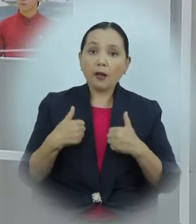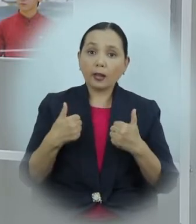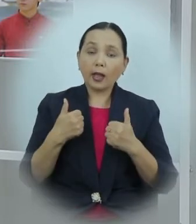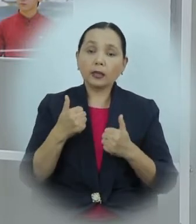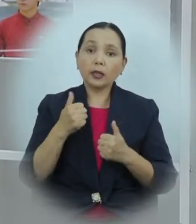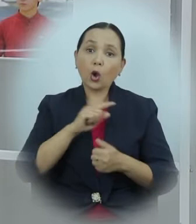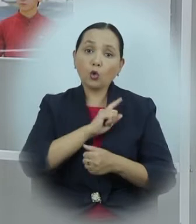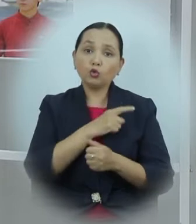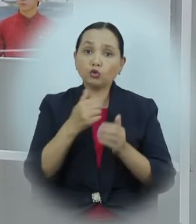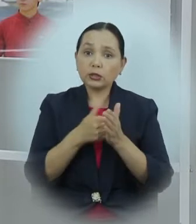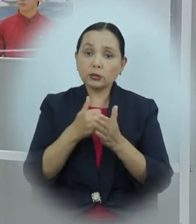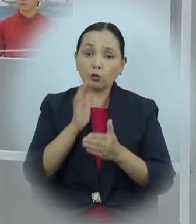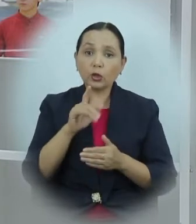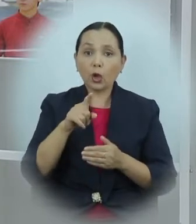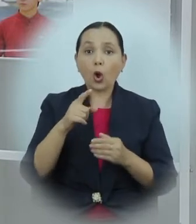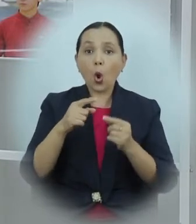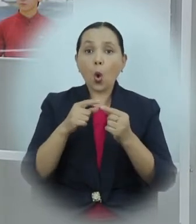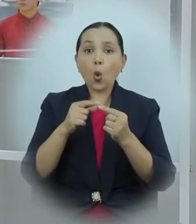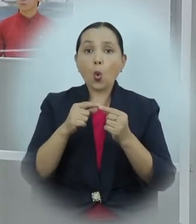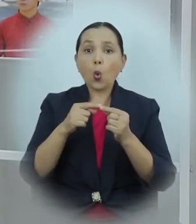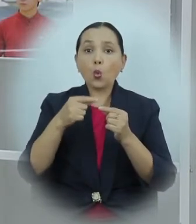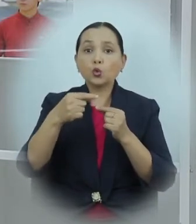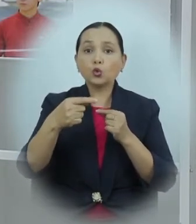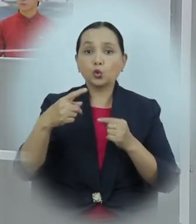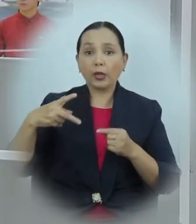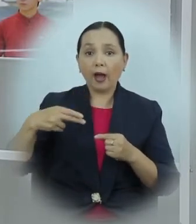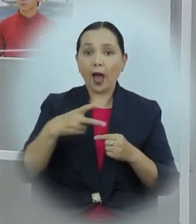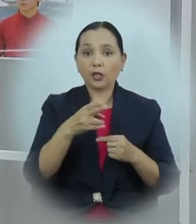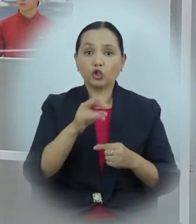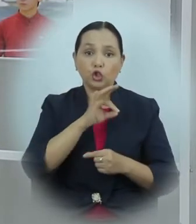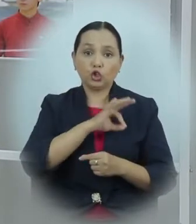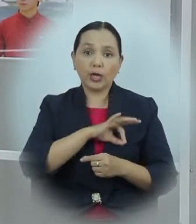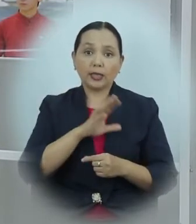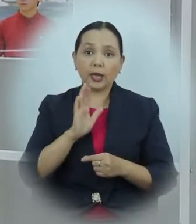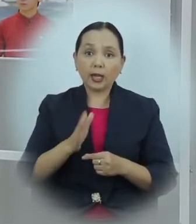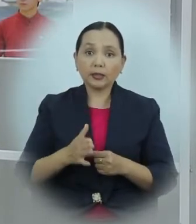harakatsiz bo'lib qolganda, asosan uzun qaychi ishlatiladi.